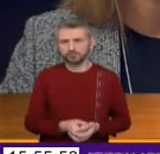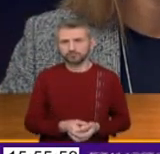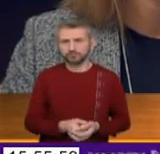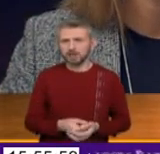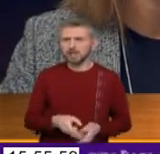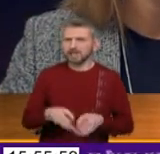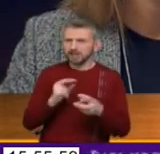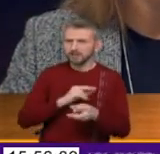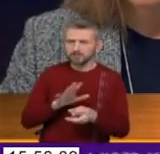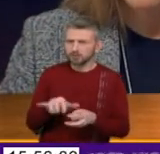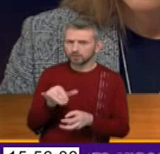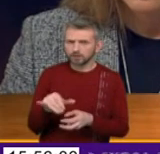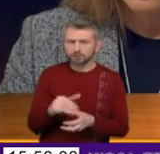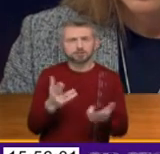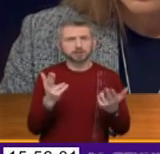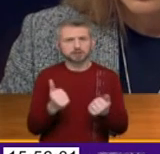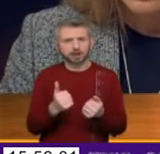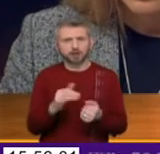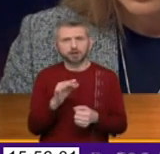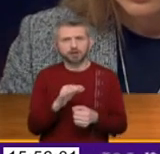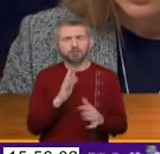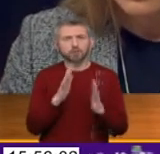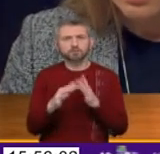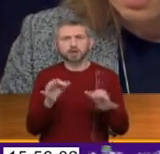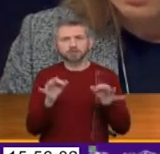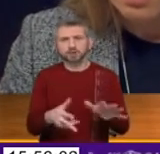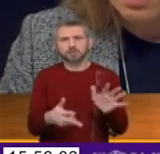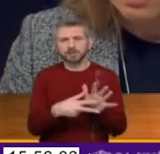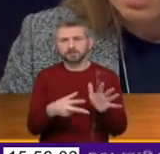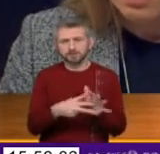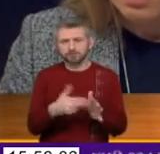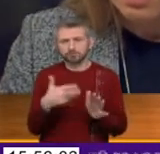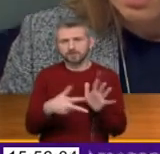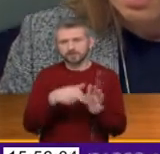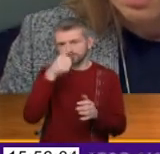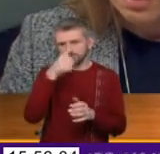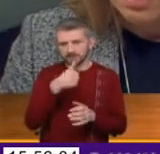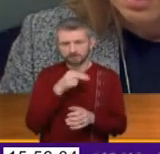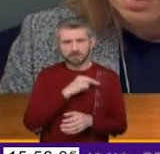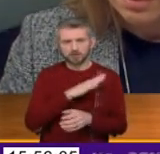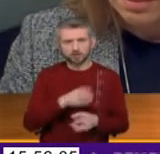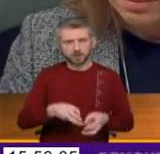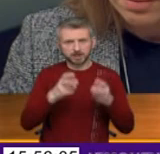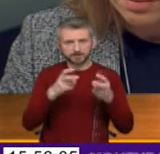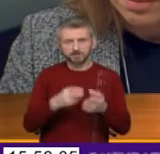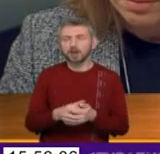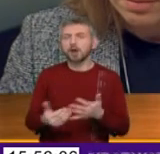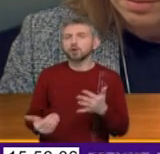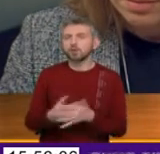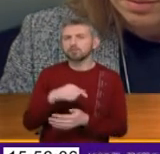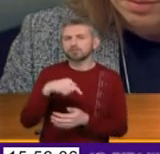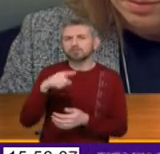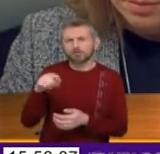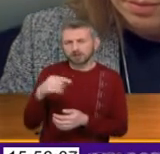ліфт. Ліфт не працює у вас? Так, про це правда, вічер. Вже більше місця не працює ліфт. Все почули. Номер телефону залишіть